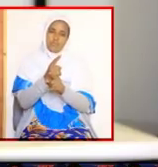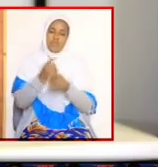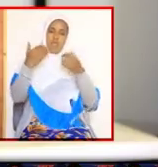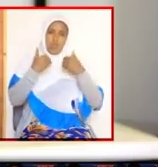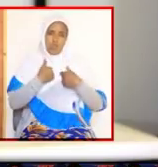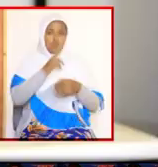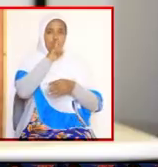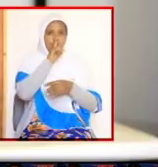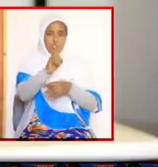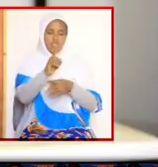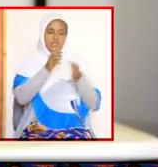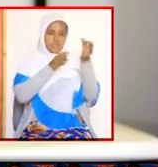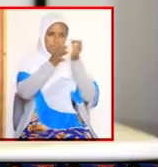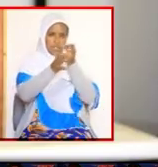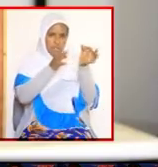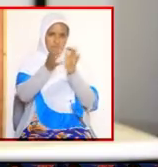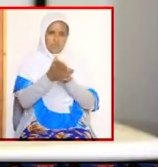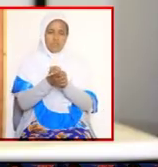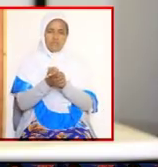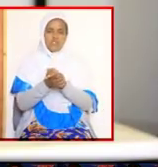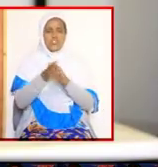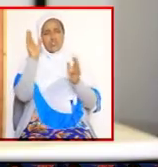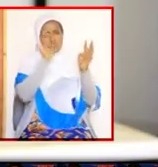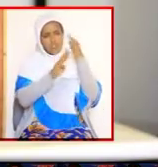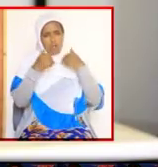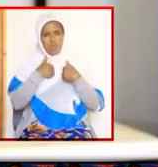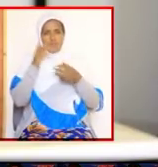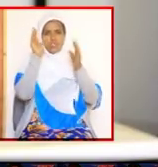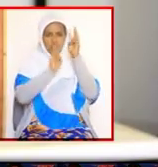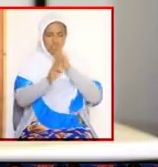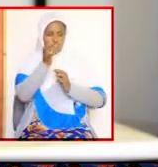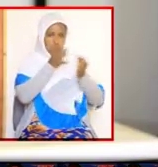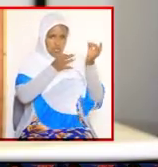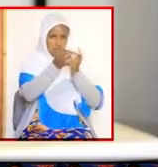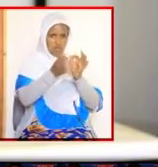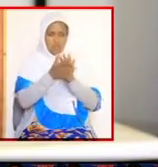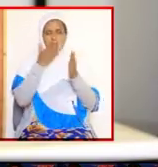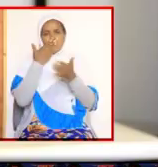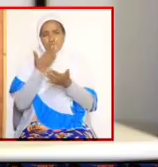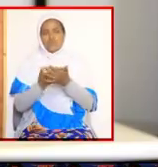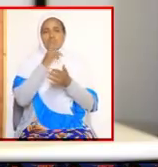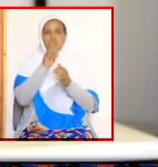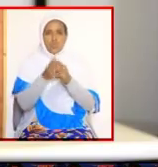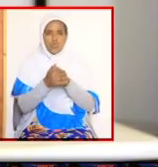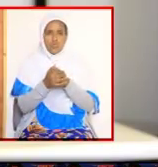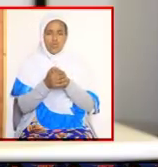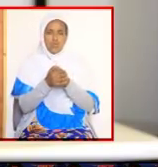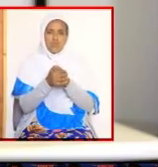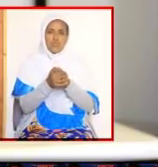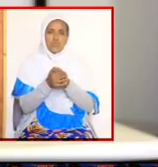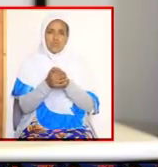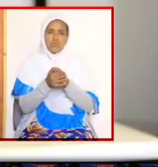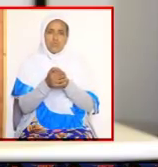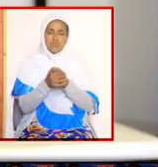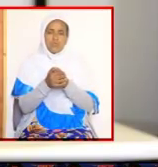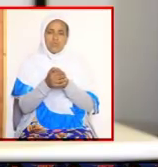እውነትነት ያለውን በእውነትነት ሲገለጥ ችግርም ያለውን በችግርነቱ ሲገለጥ ጥሩ ነው። እንግዲህ